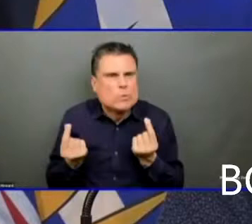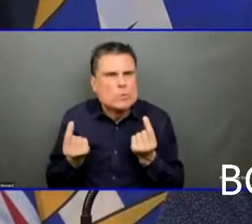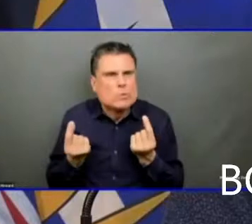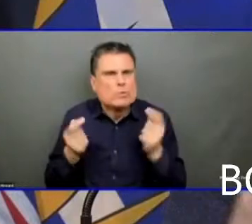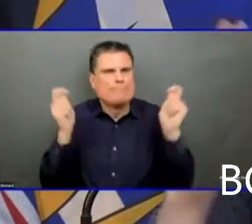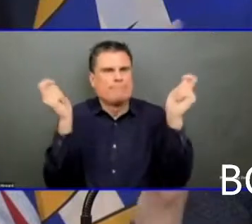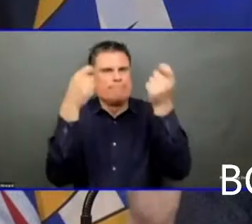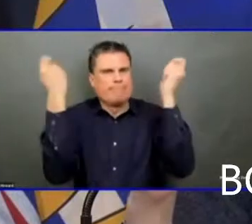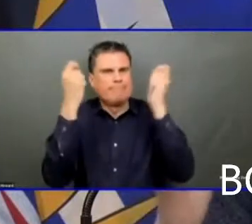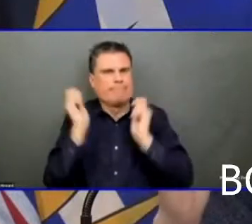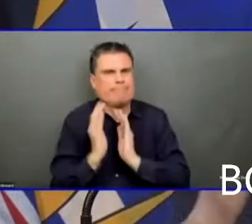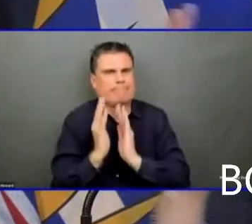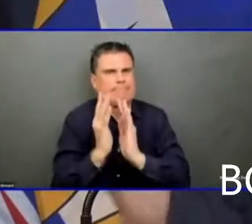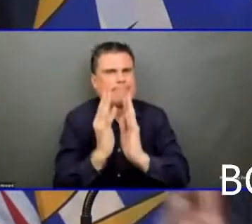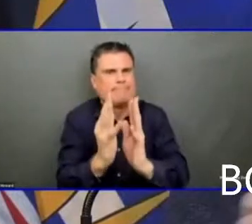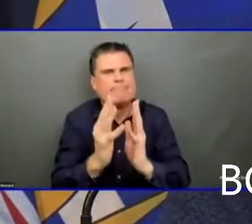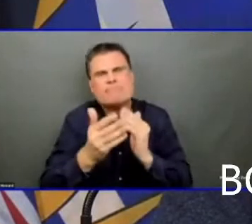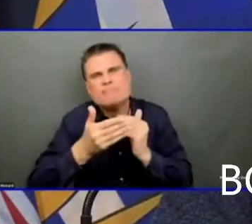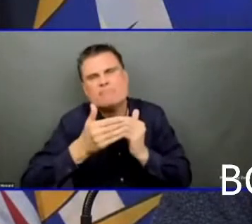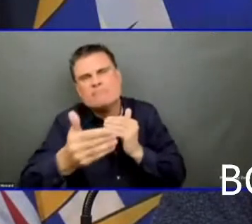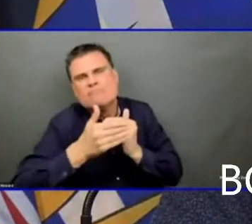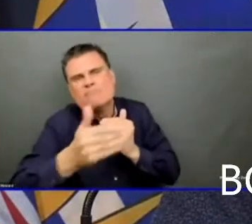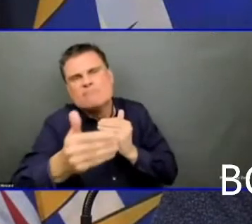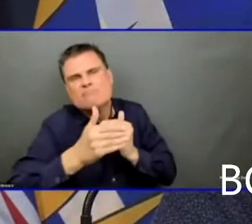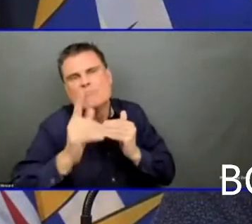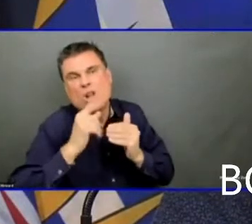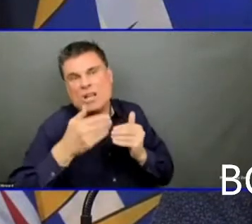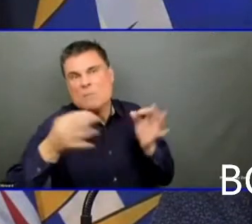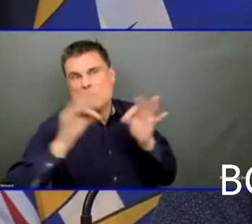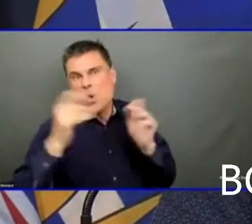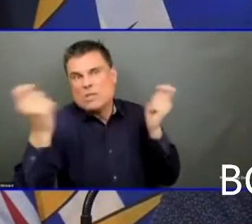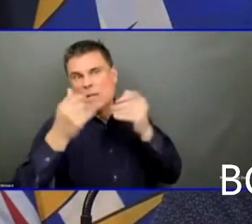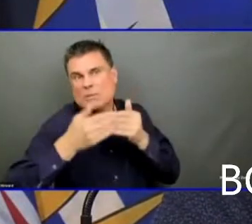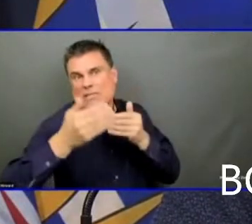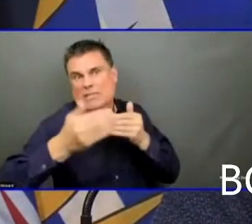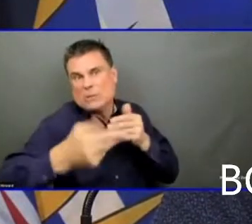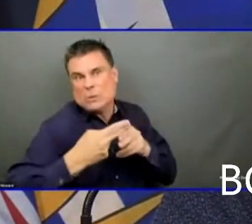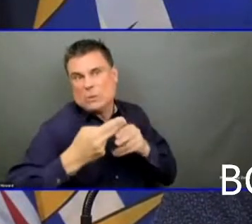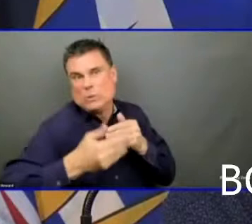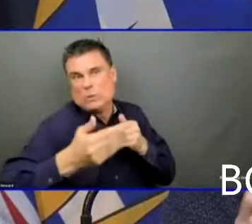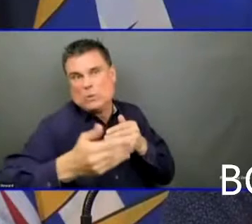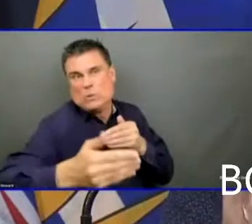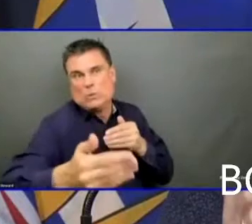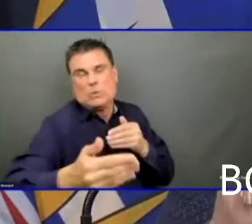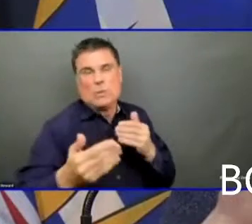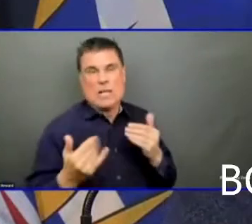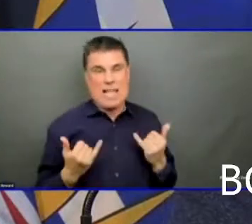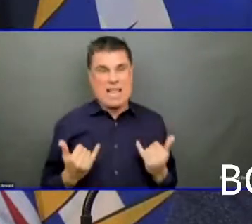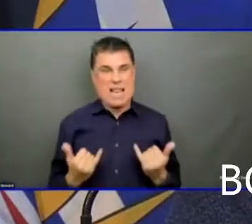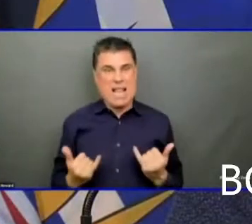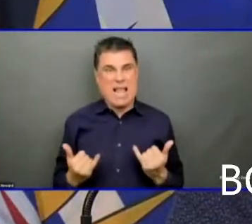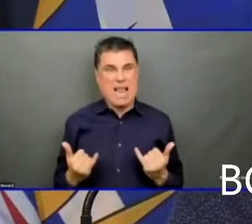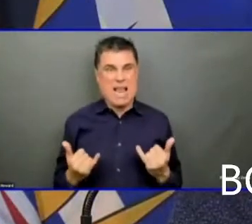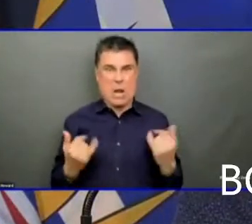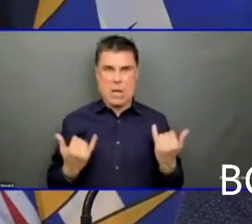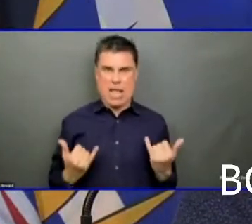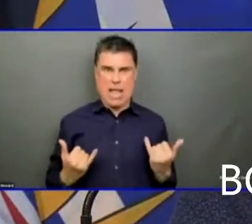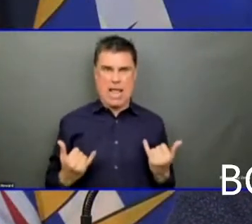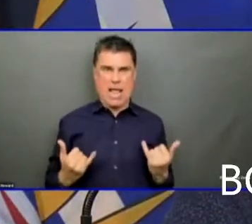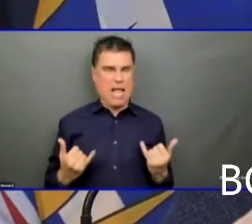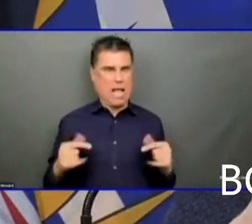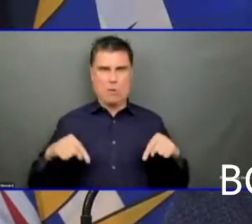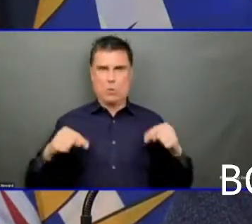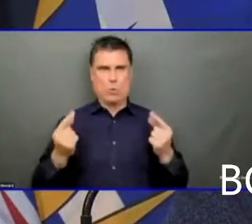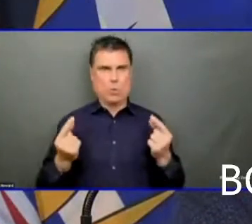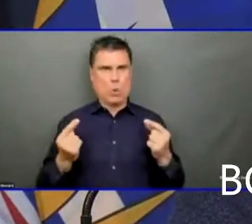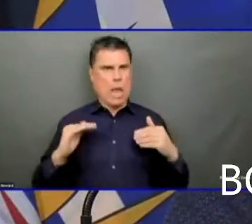在还没有一些这个重要的节日决定，我们还没有决定。 How can we have safe 我们现在要考